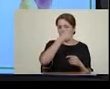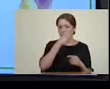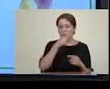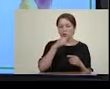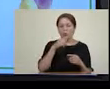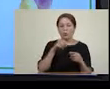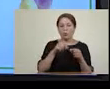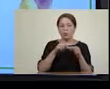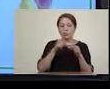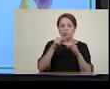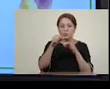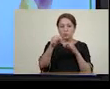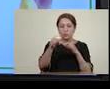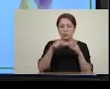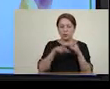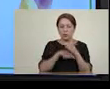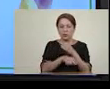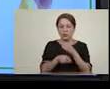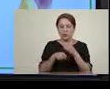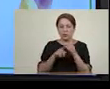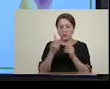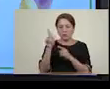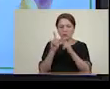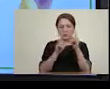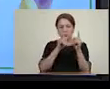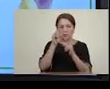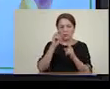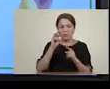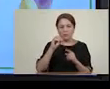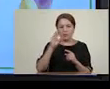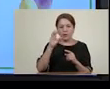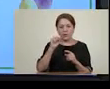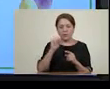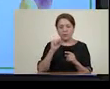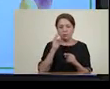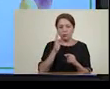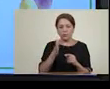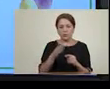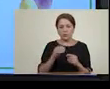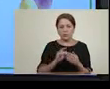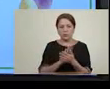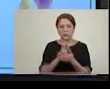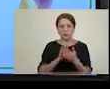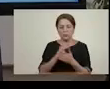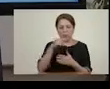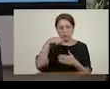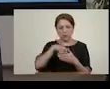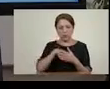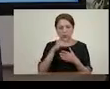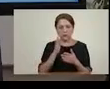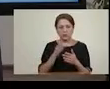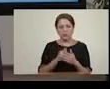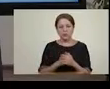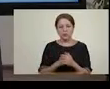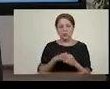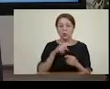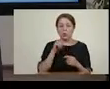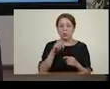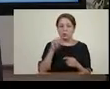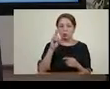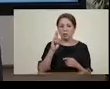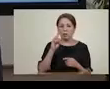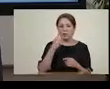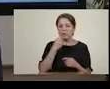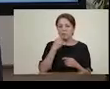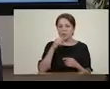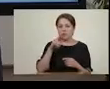poya chiqarib, meva va urug' hosil qiladigan o'simliklardir. Demak, 2 yillik o'simliklarga biz qizil lavlagi,